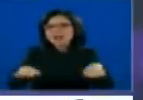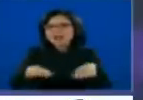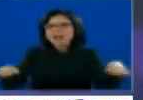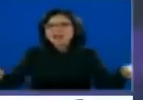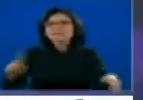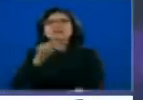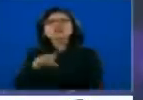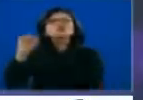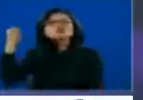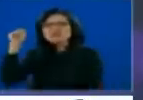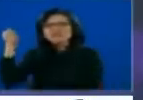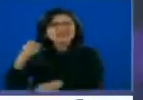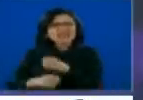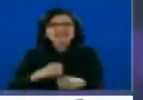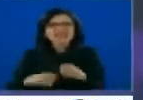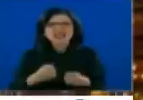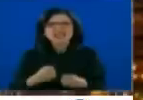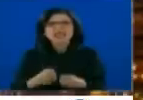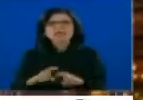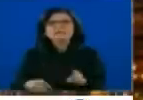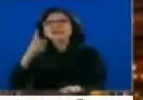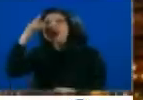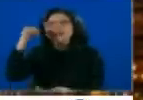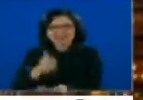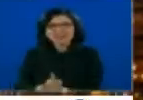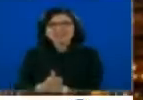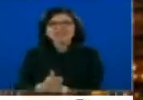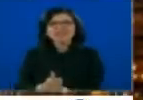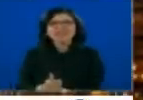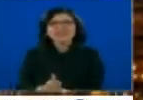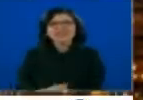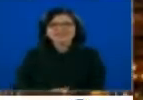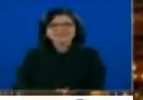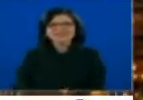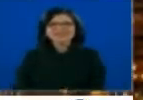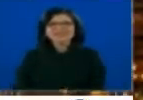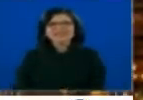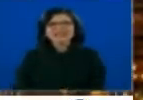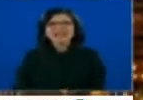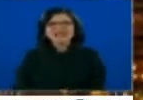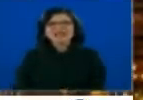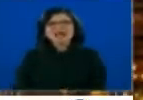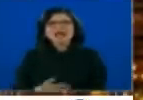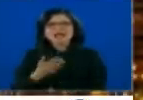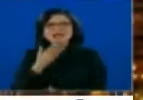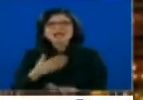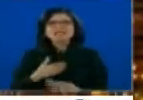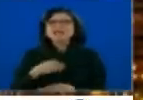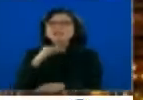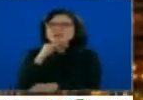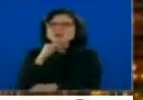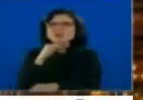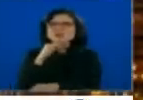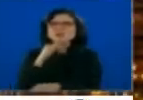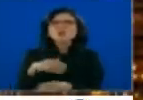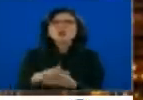sulit dilaks akan tapi yakin banget yakin banget dan saya mengapresiasi sebetulnya kami menunggu-nunggu